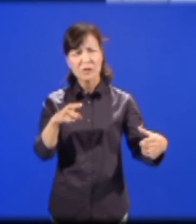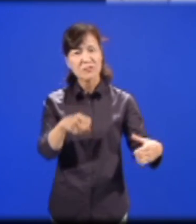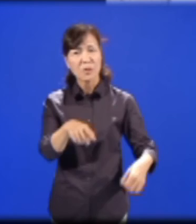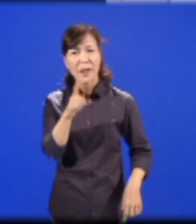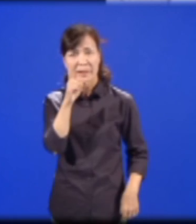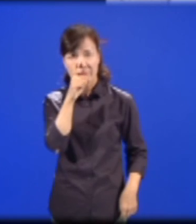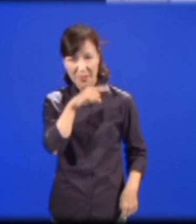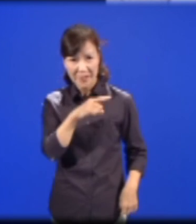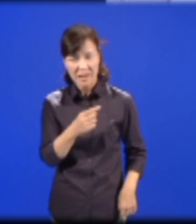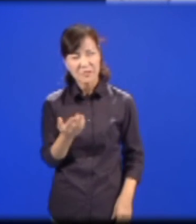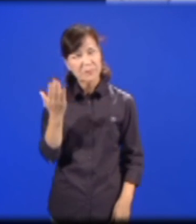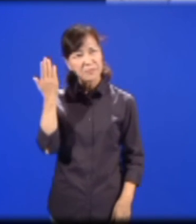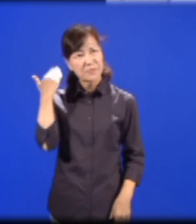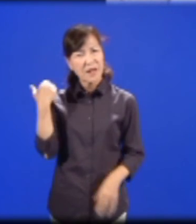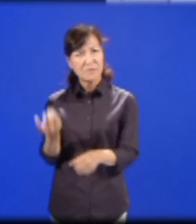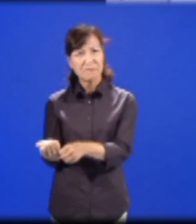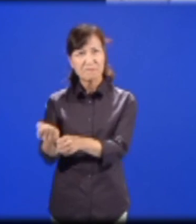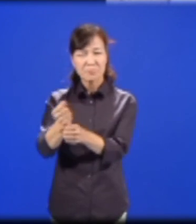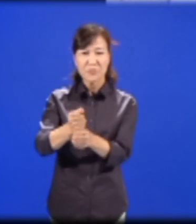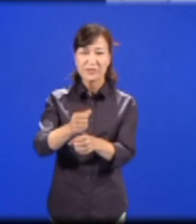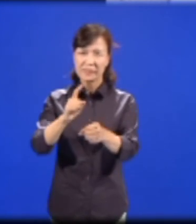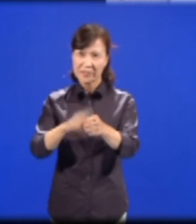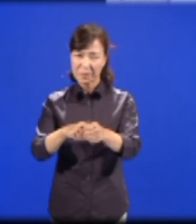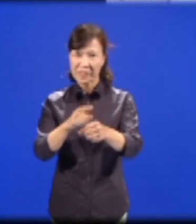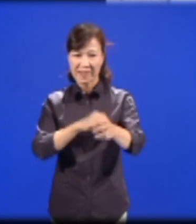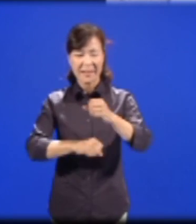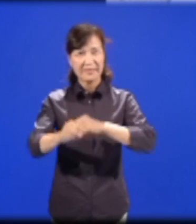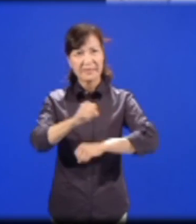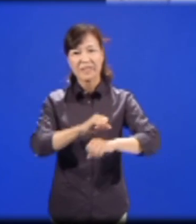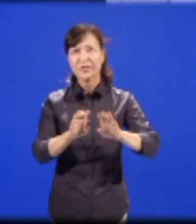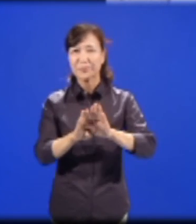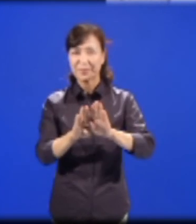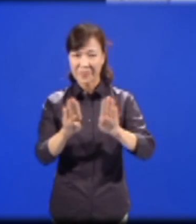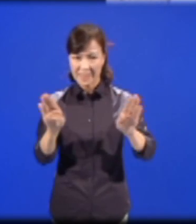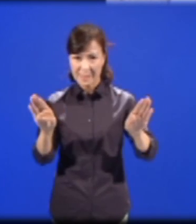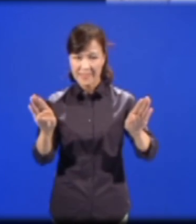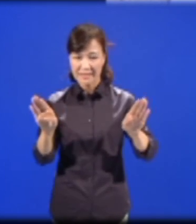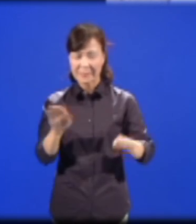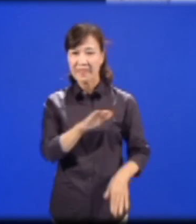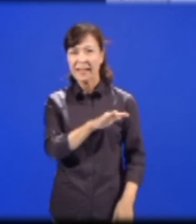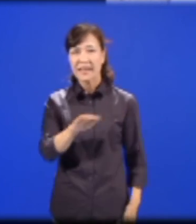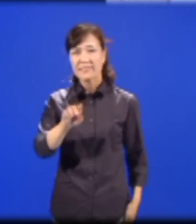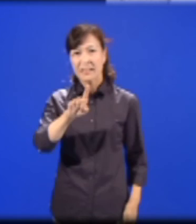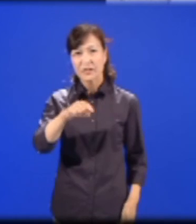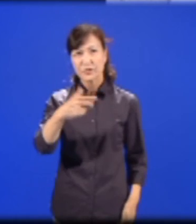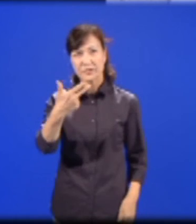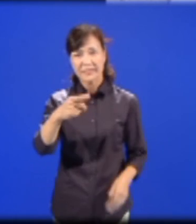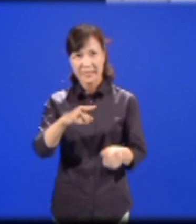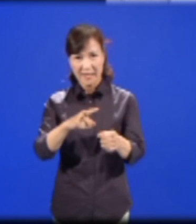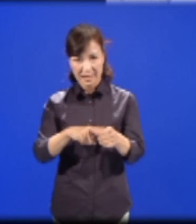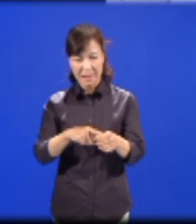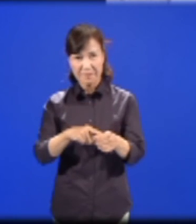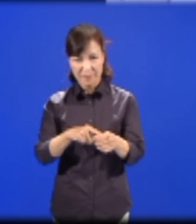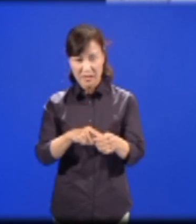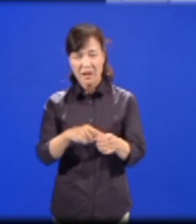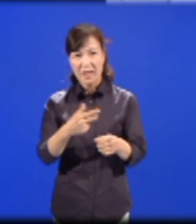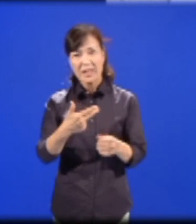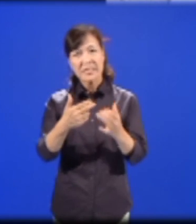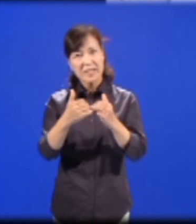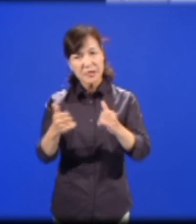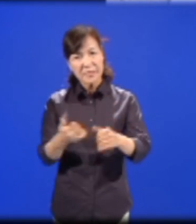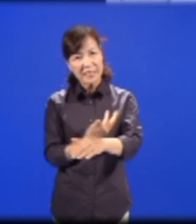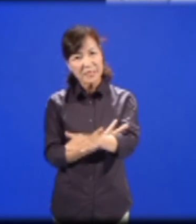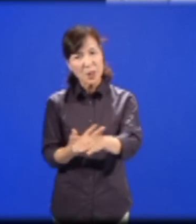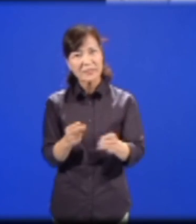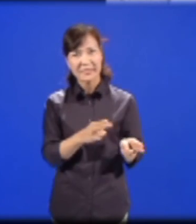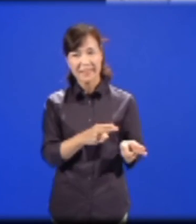そこで住民たちが昔の里山を取り戻そうと立ち上がり、平成17年に岡山は市